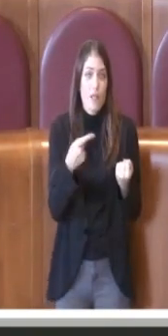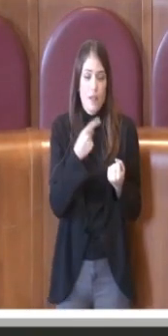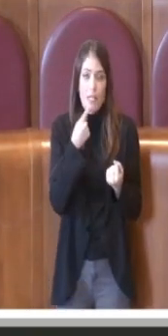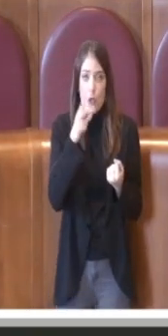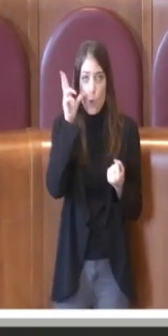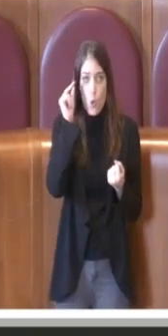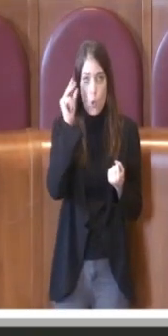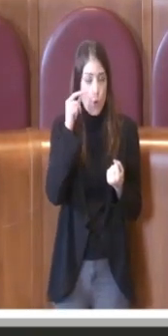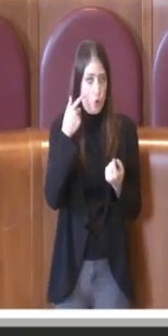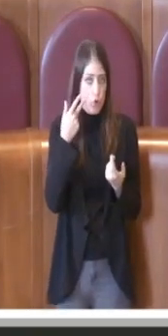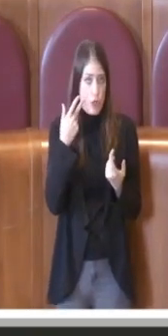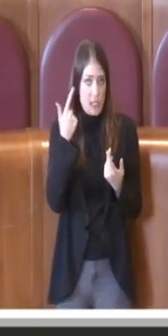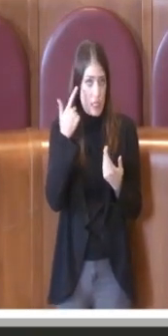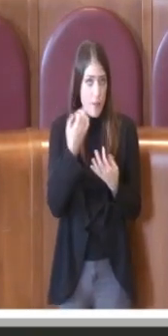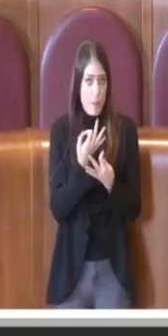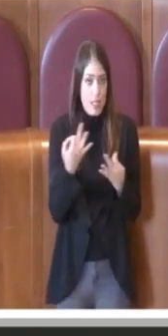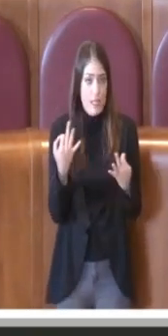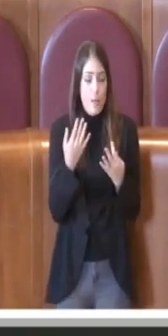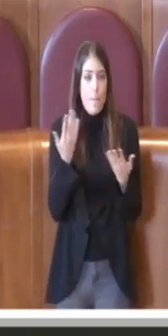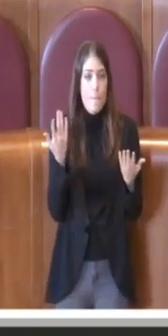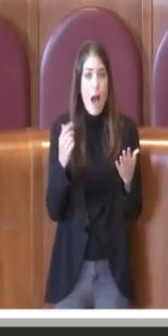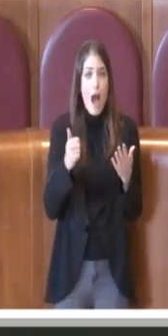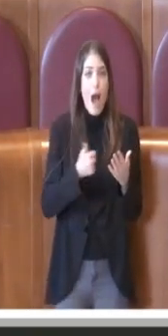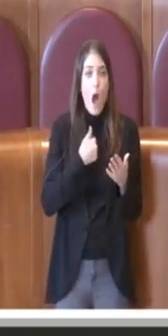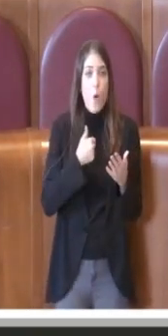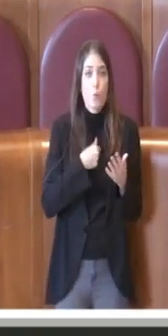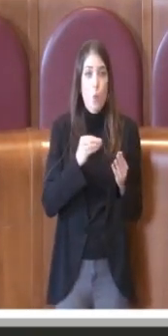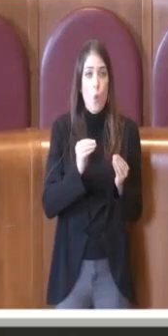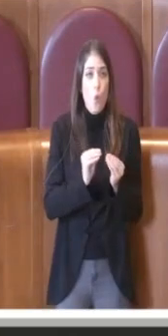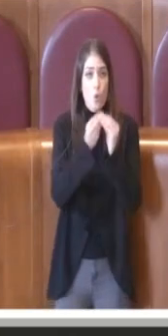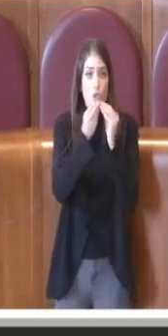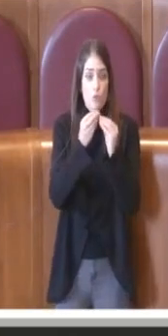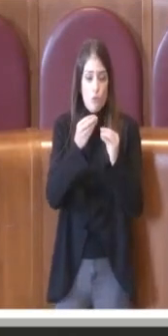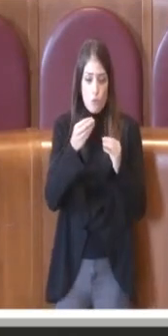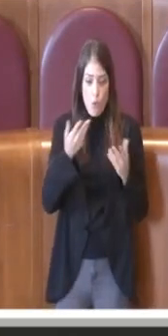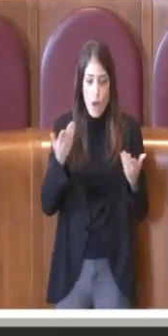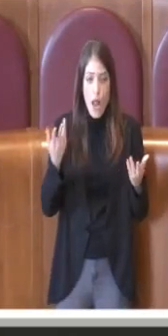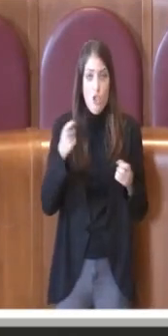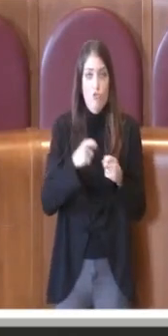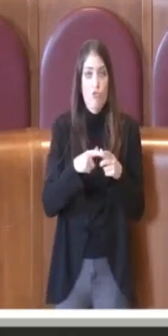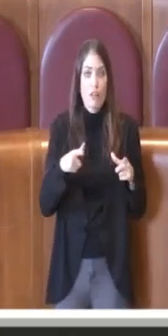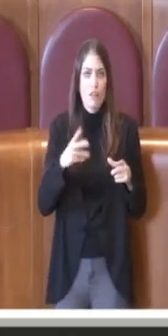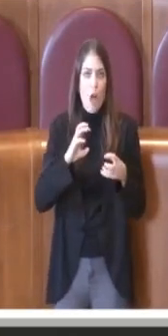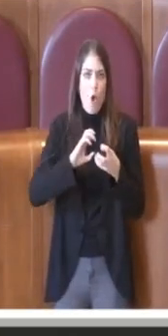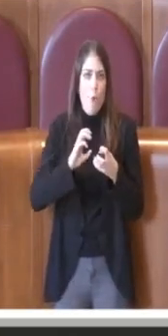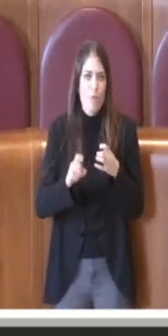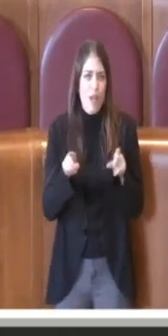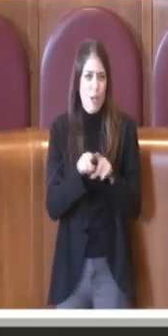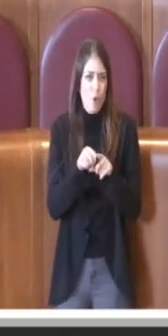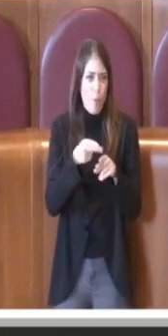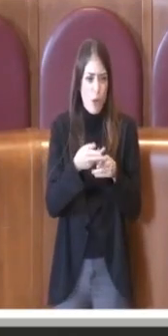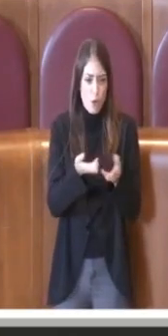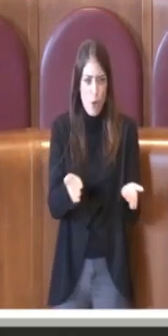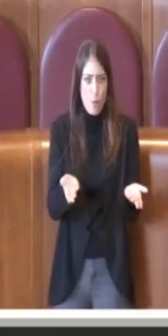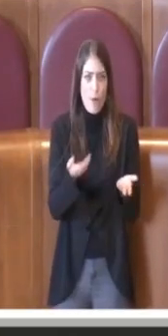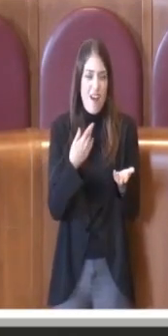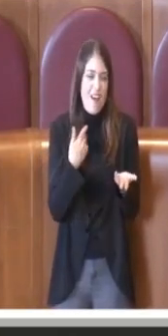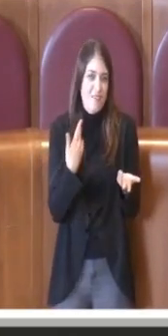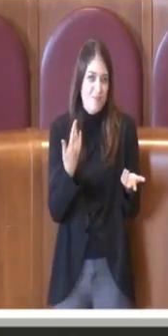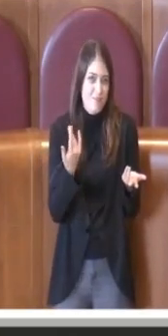ma prevedere una soluzione come l'autocostruzione in una città complicata come Roma, capite bene che non